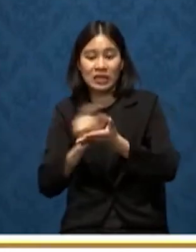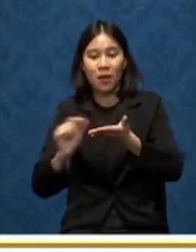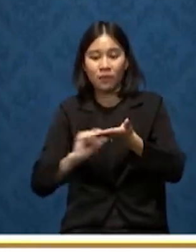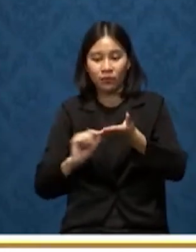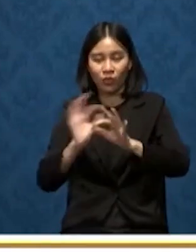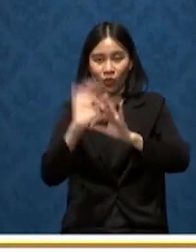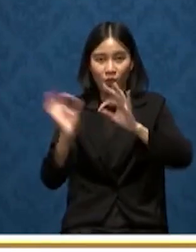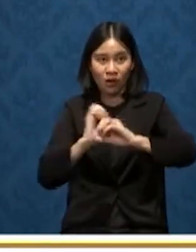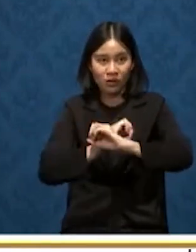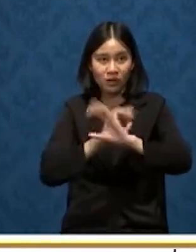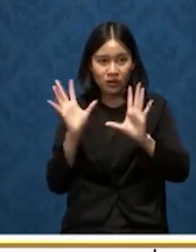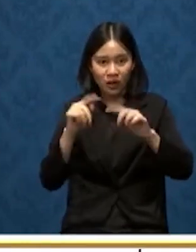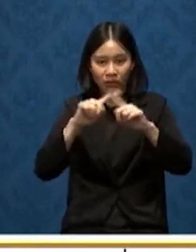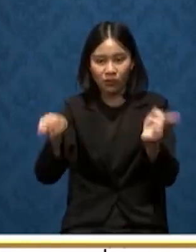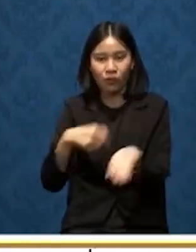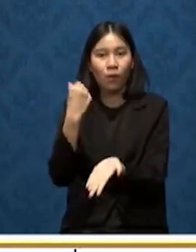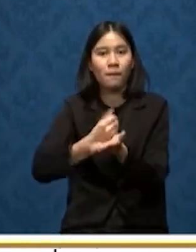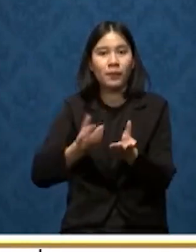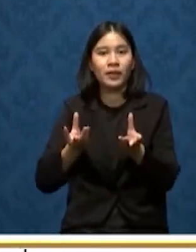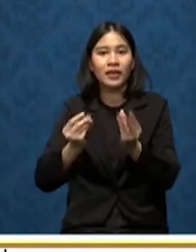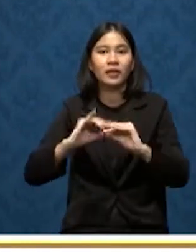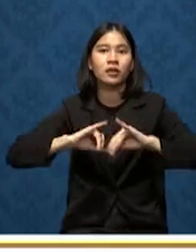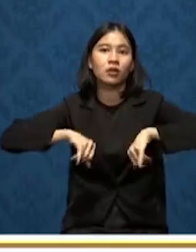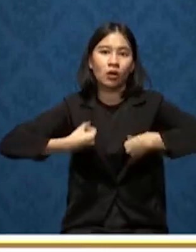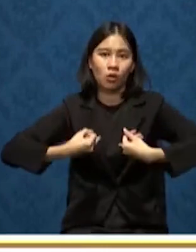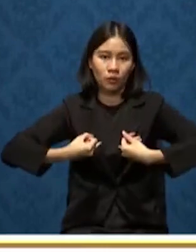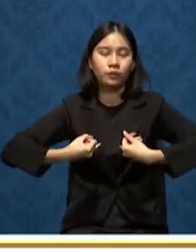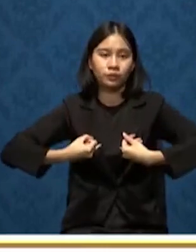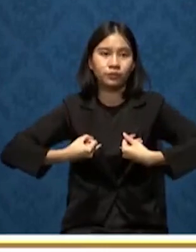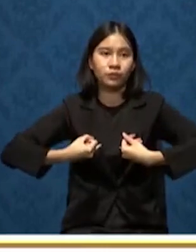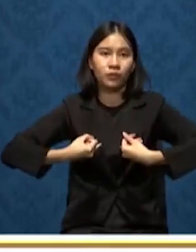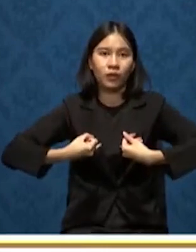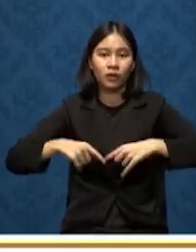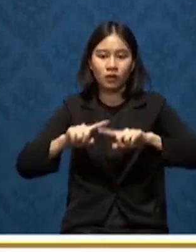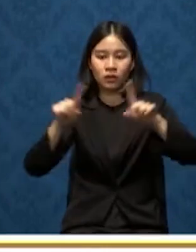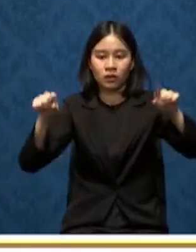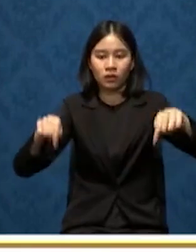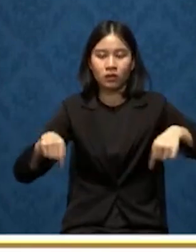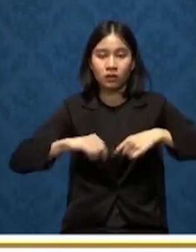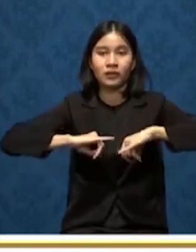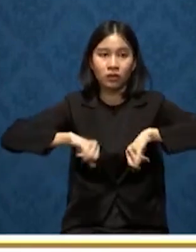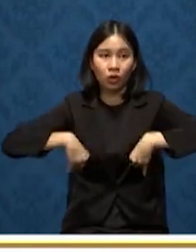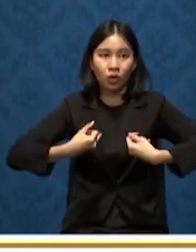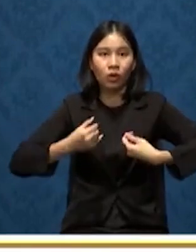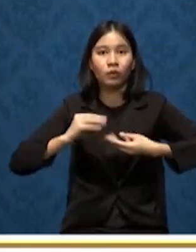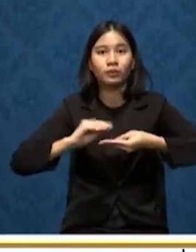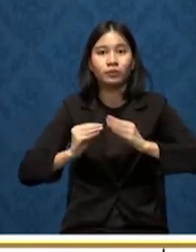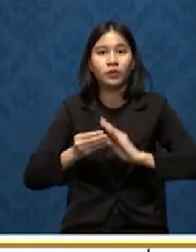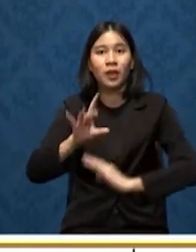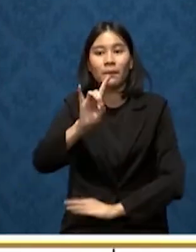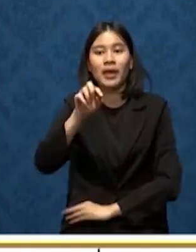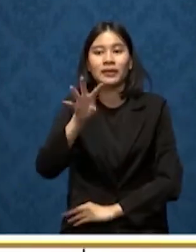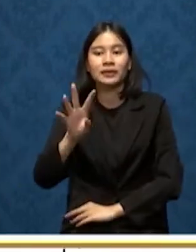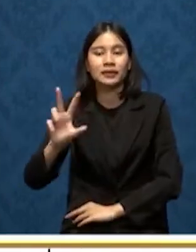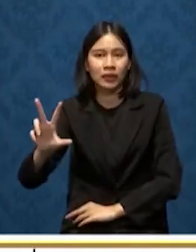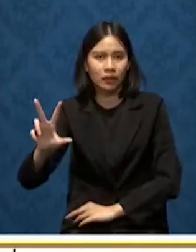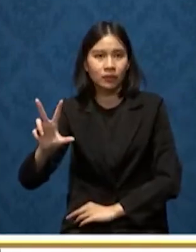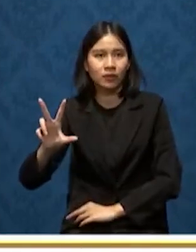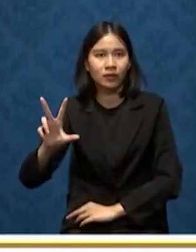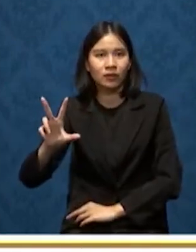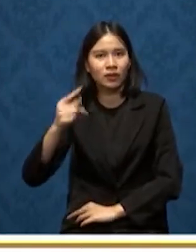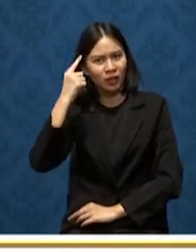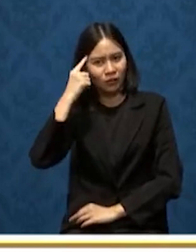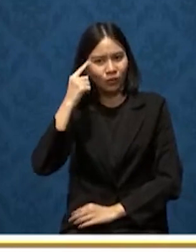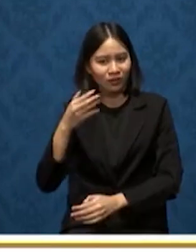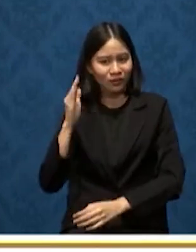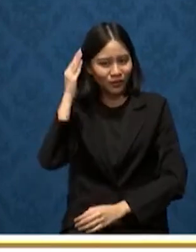ว่าชนดครั ท่ปทานครับชนดที่เรียนเลขที่ 8, 4, 3 ครัสงสยหวใหจะออก